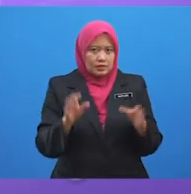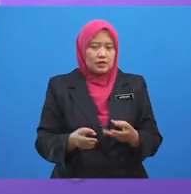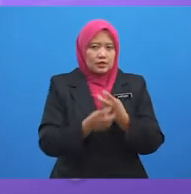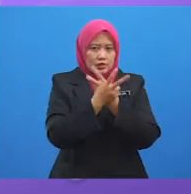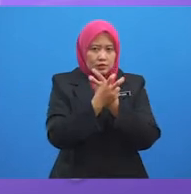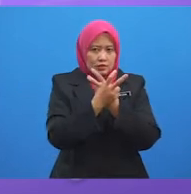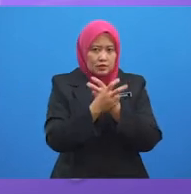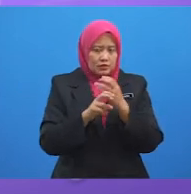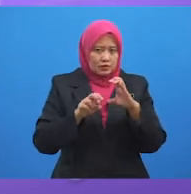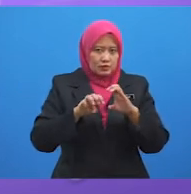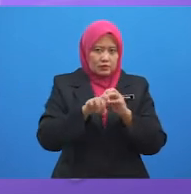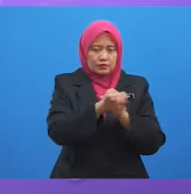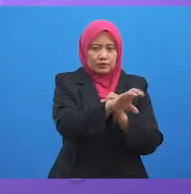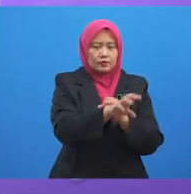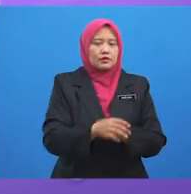radioaktif.